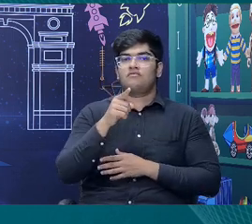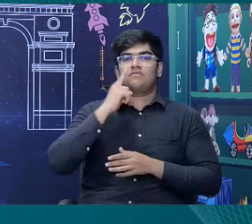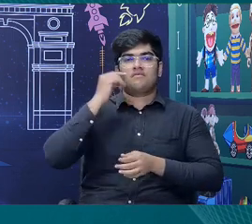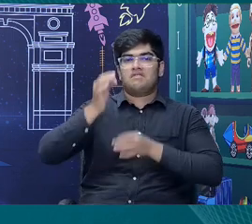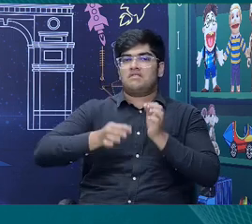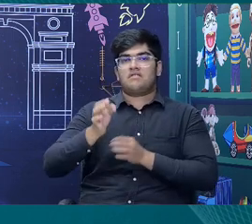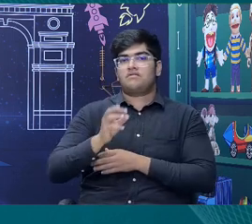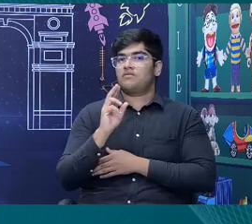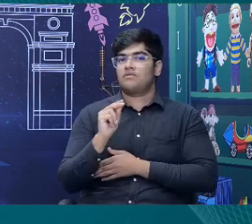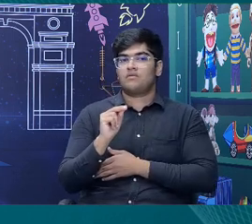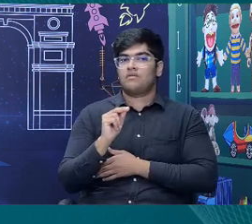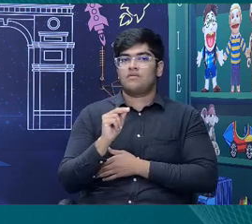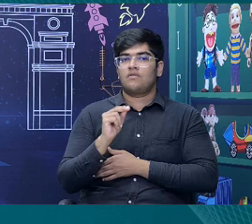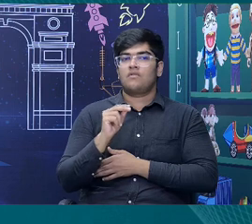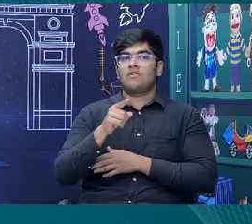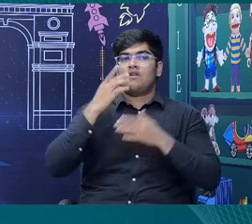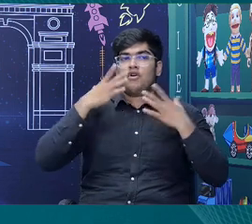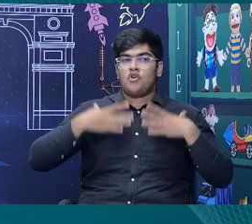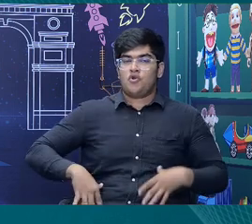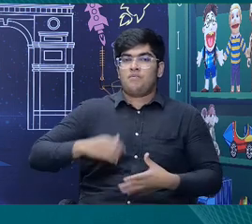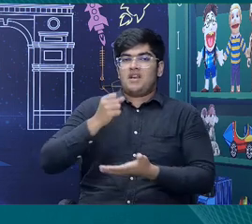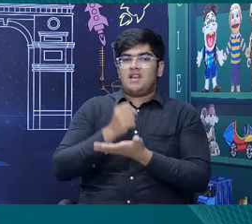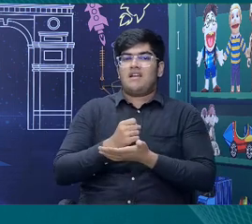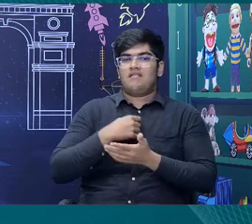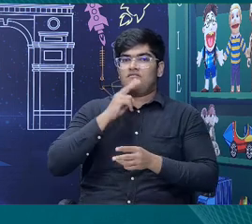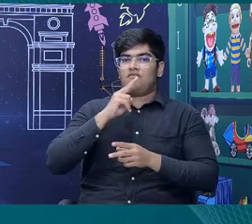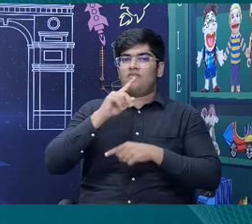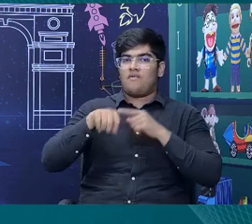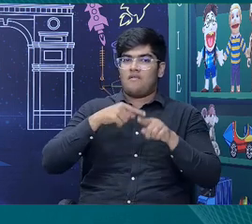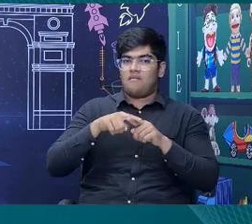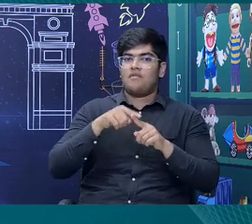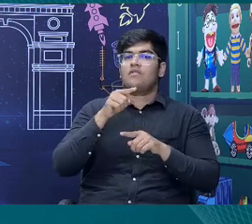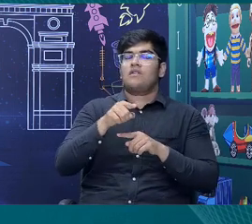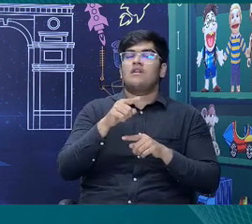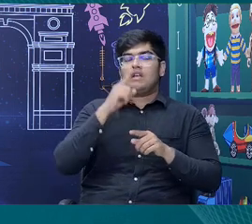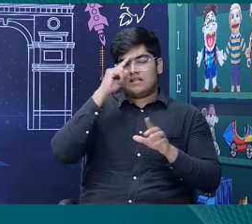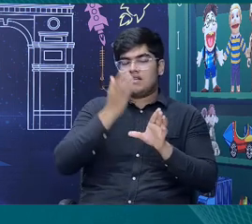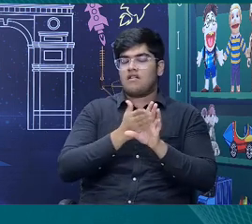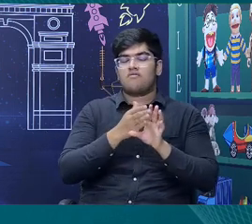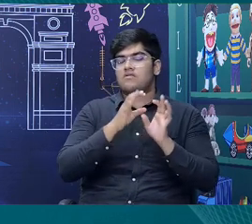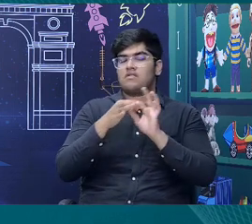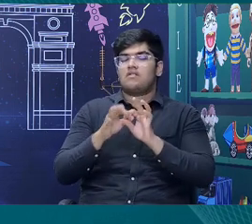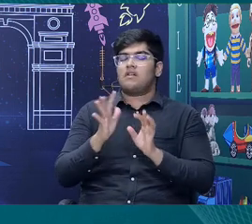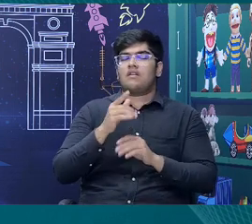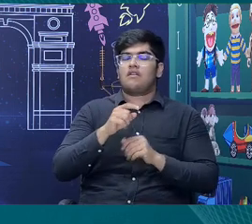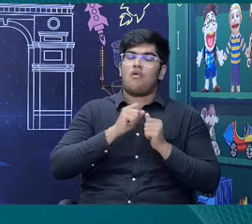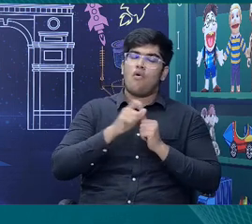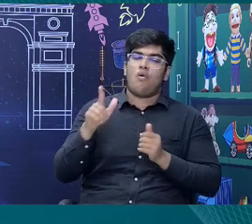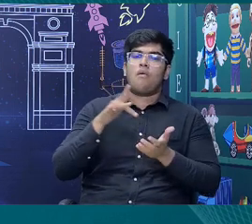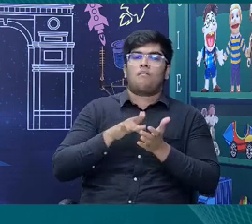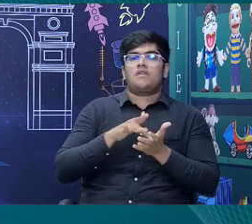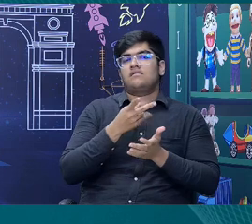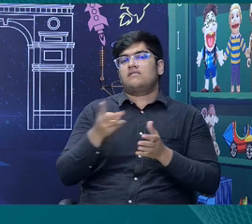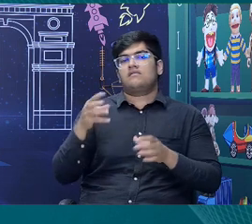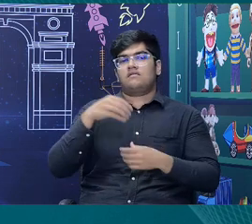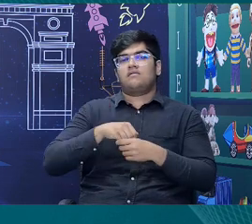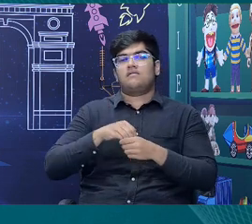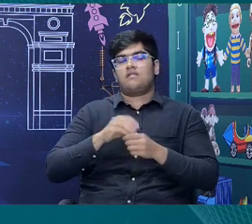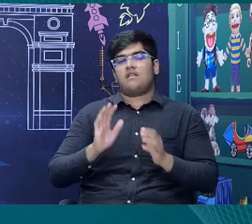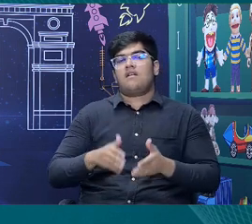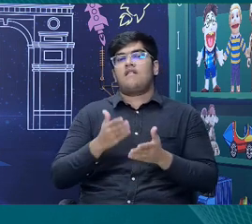सकते एक ह्यूमन राइट्स की हम बात करते हैं वो सिर्फ साइकोलॉजी में नहीं आती आई थिंक व हर जगह आती है और एक प्रोफेशनल